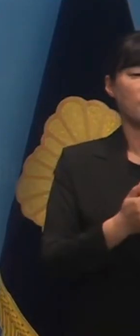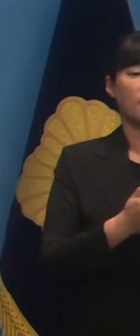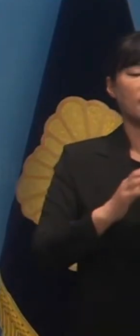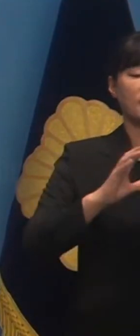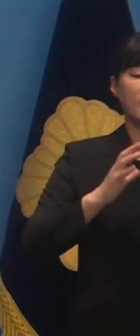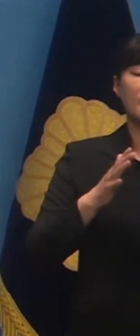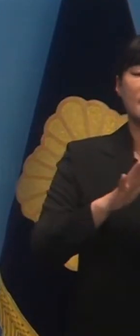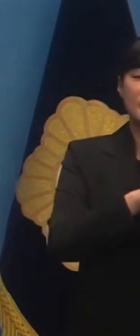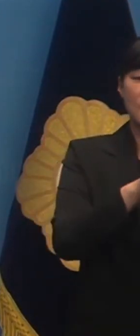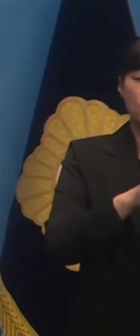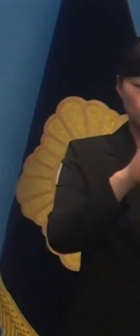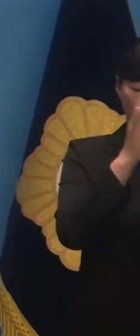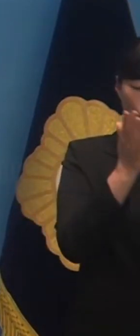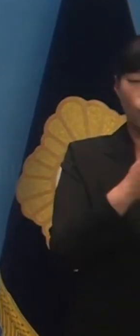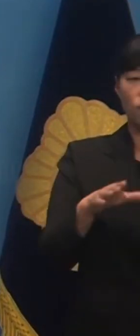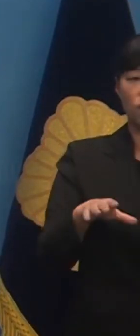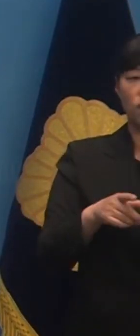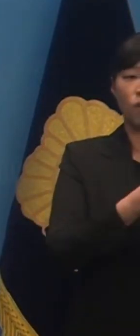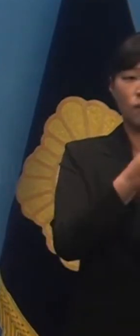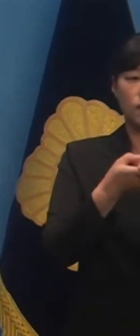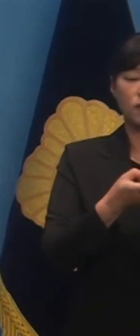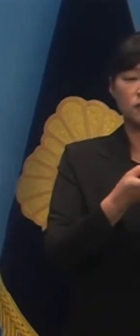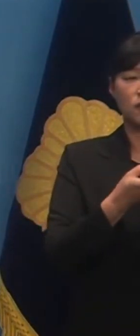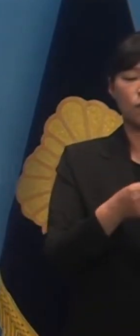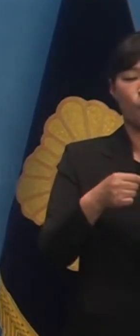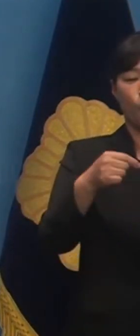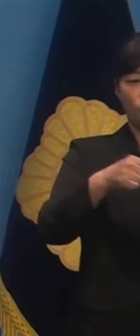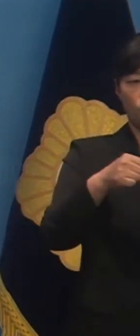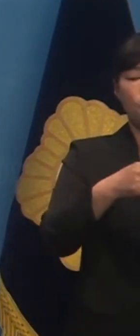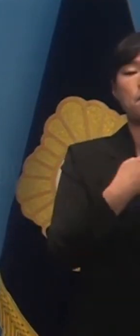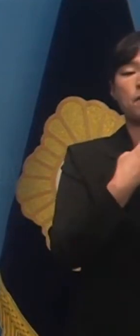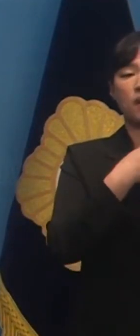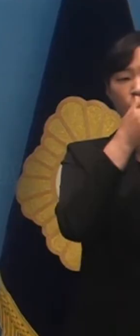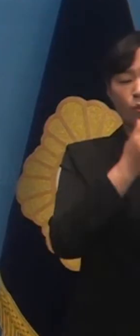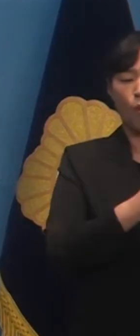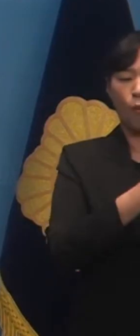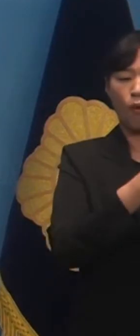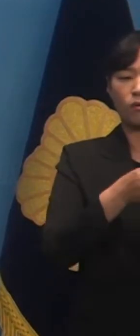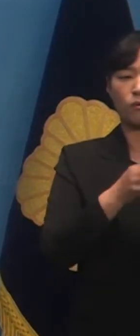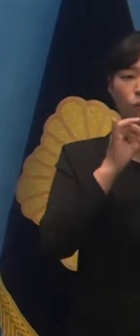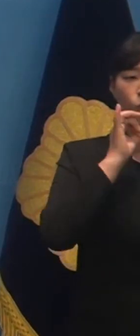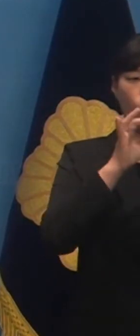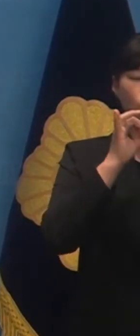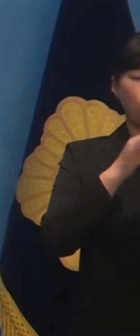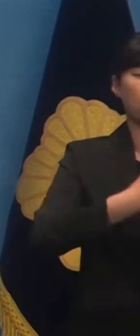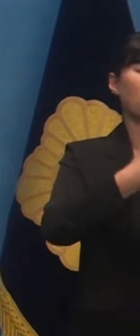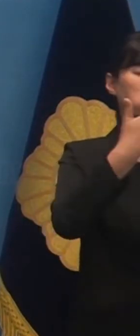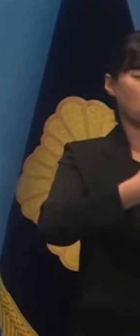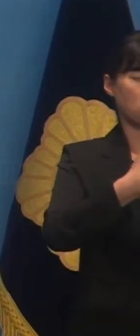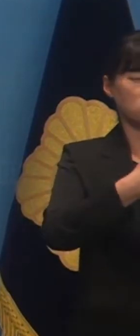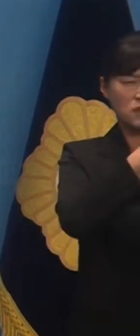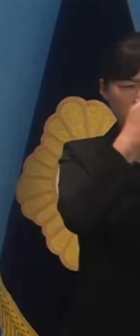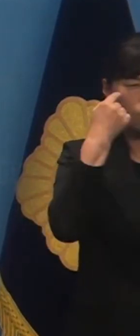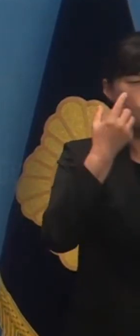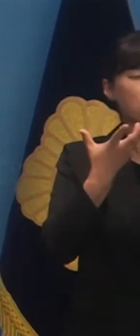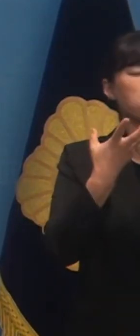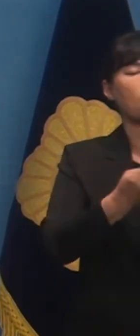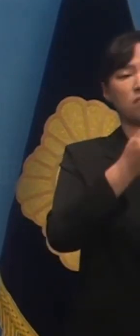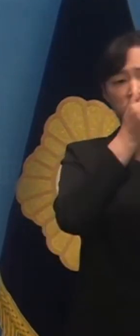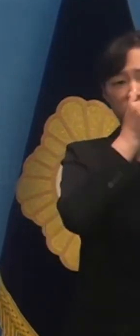애국단체 총연합회 회장 이희범과의 뜨락회동을 포함해 관련 홍보 영상 증거가 쏟아져 나온